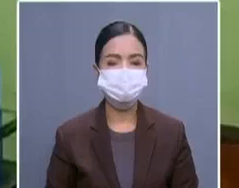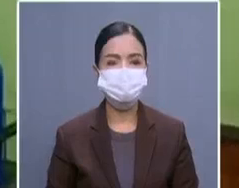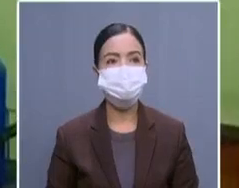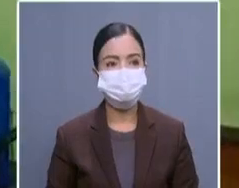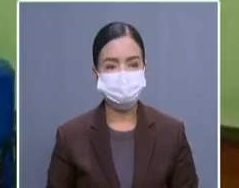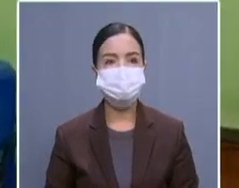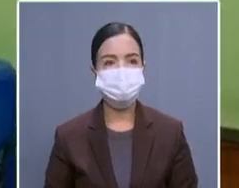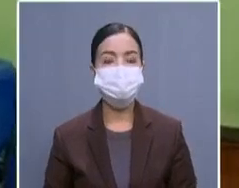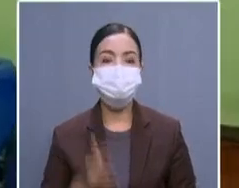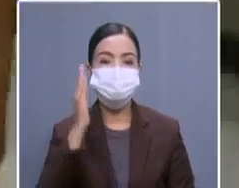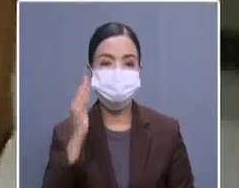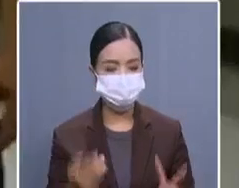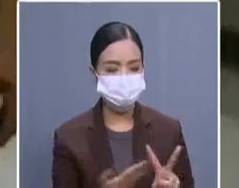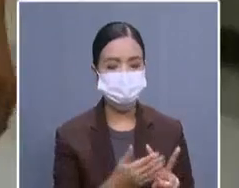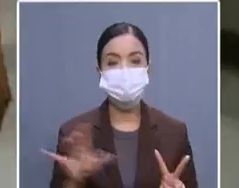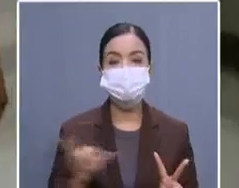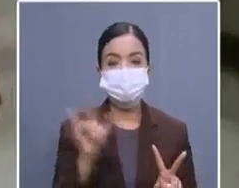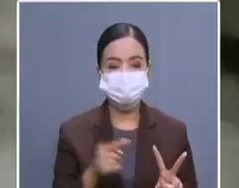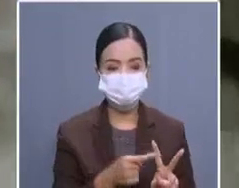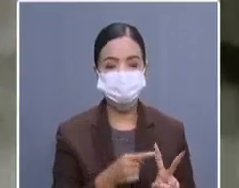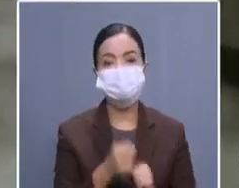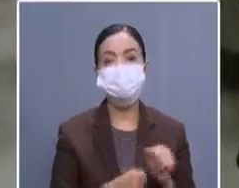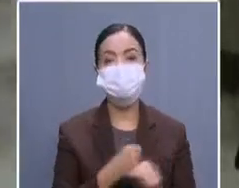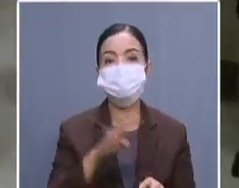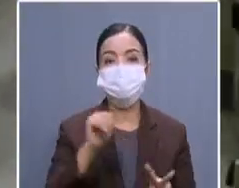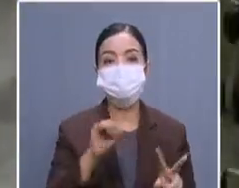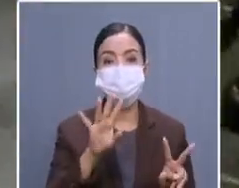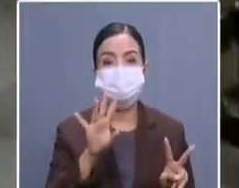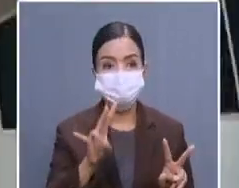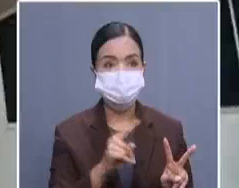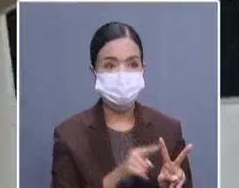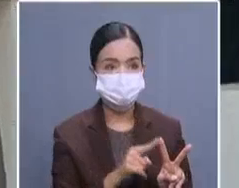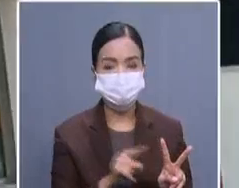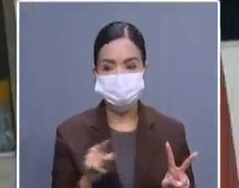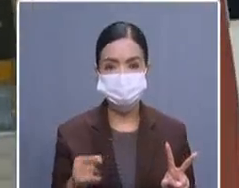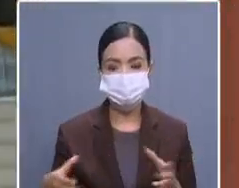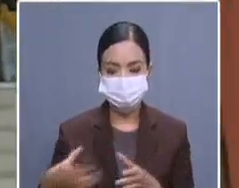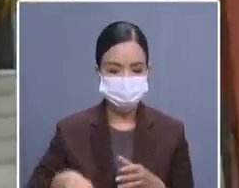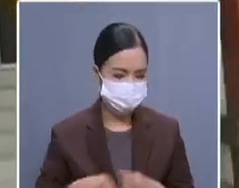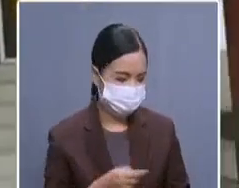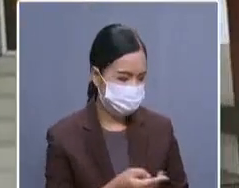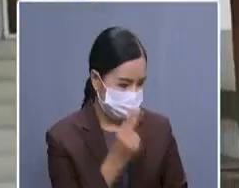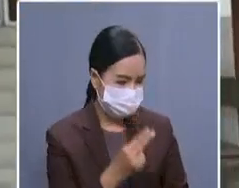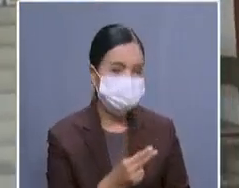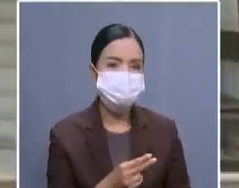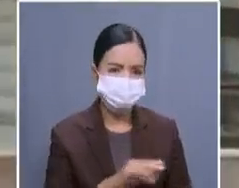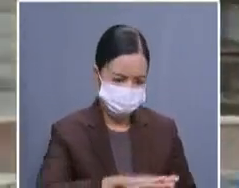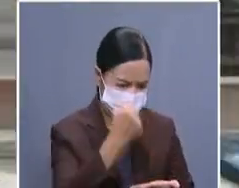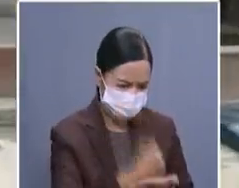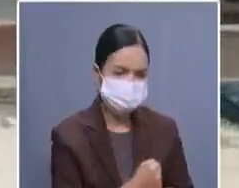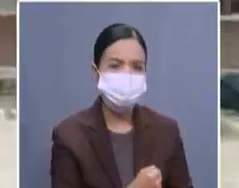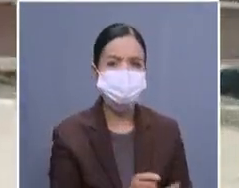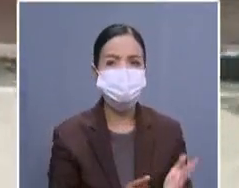งเนี่ยอายุ47ปีที่เป็นญาติกันด้วยแล้วก็ยังไปยึดอาวุธปืนที่มีทะเบียนจำนวน2กระบอกแล้วก็มีใบอนุญาต